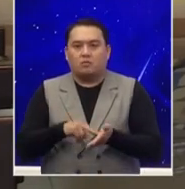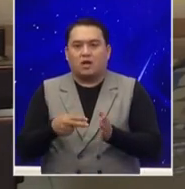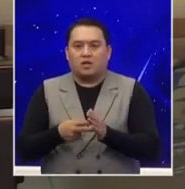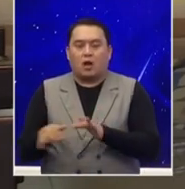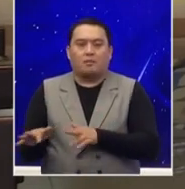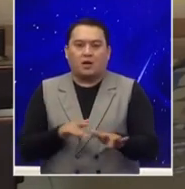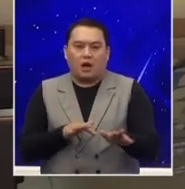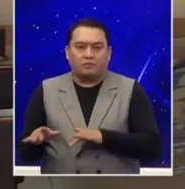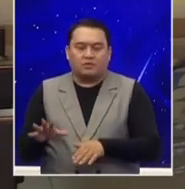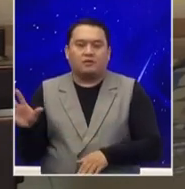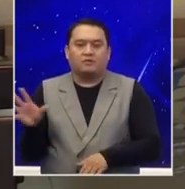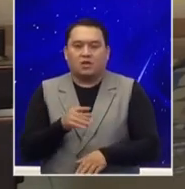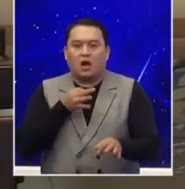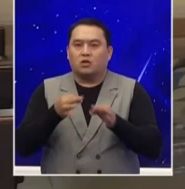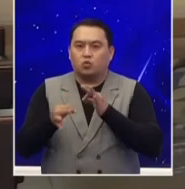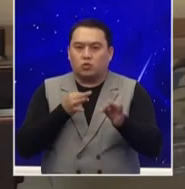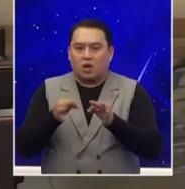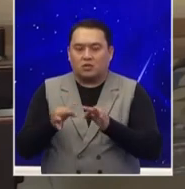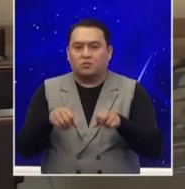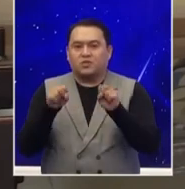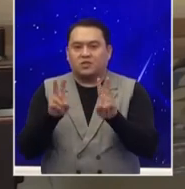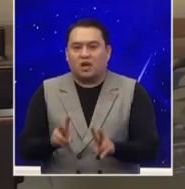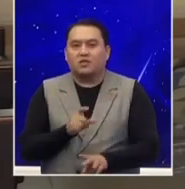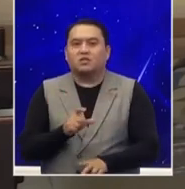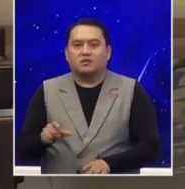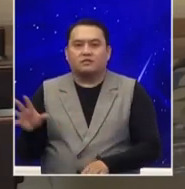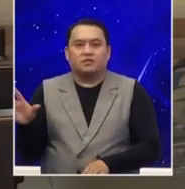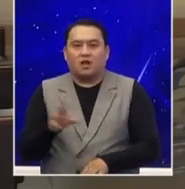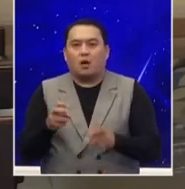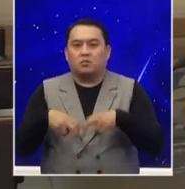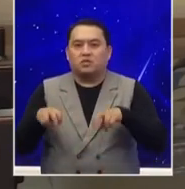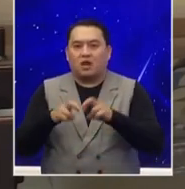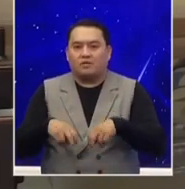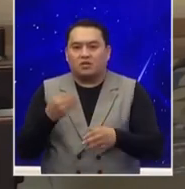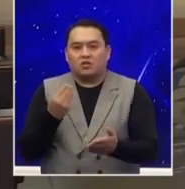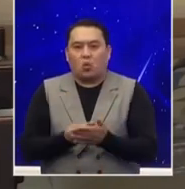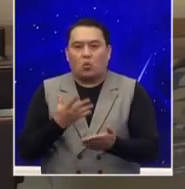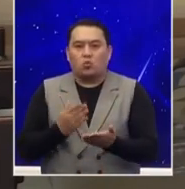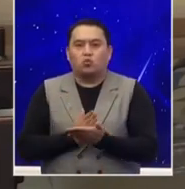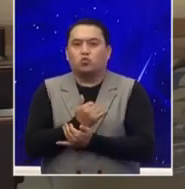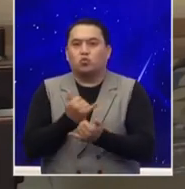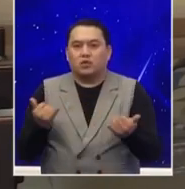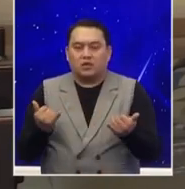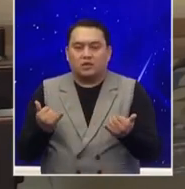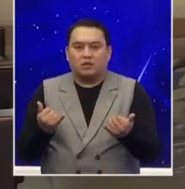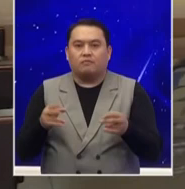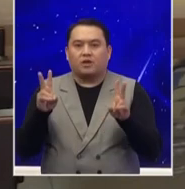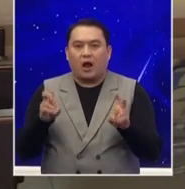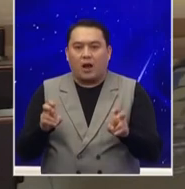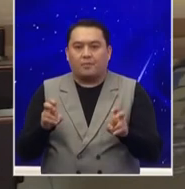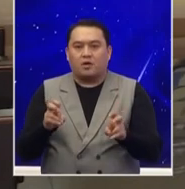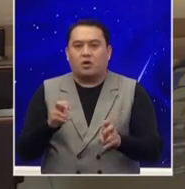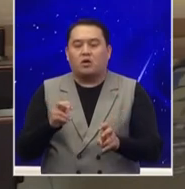операции все консультации узких специалистов сел обследованию дорогостоящие услуги в рамках пакета